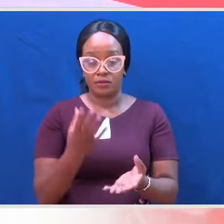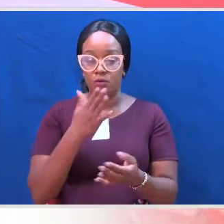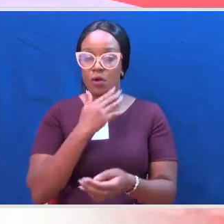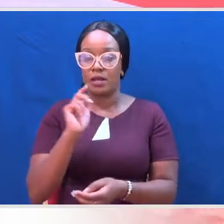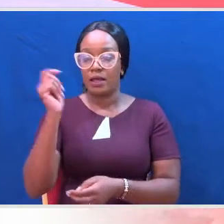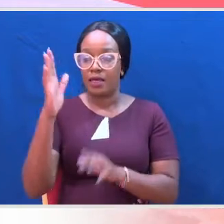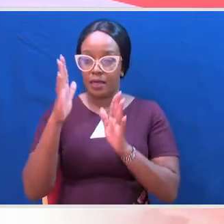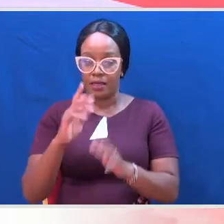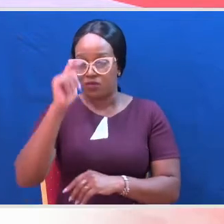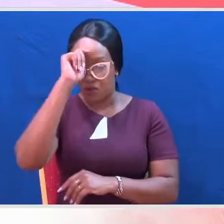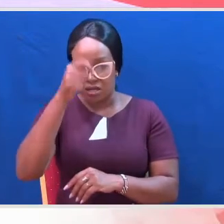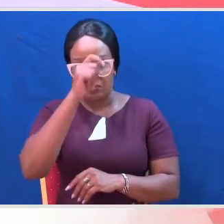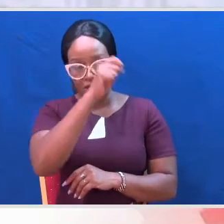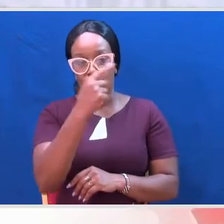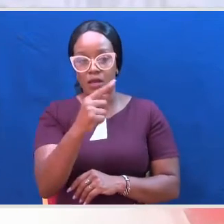ili kuenzi demokrasia.